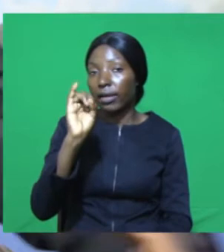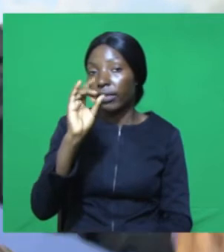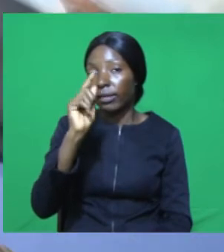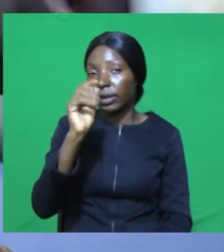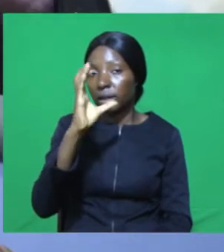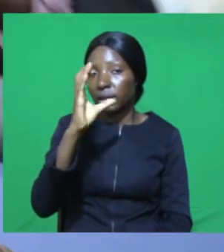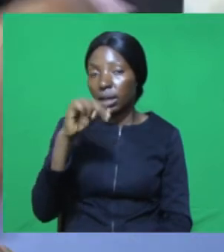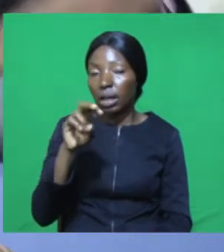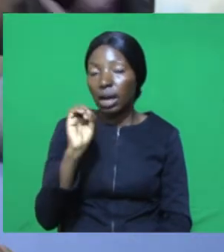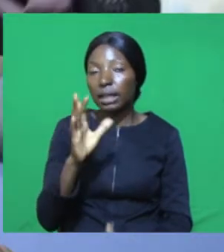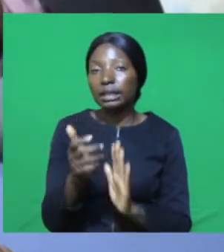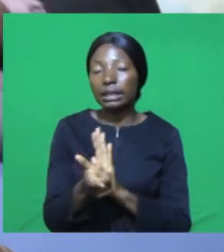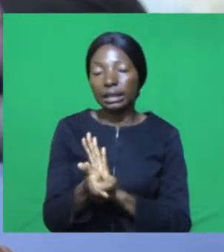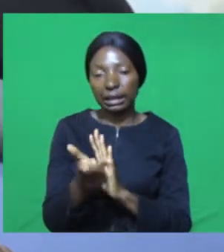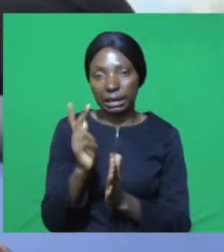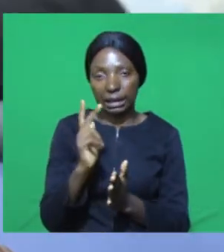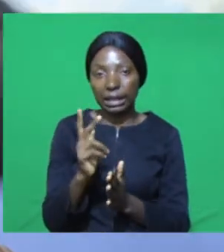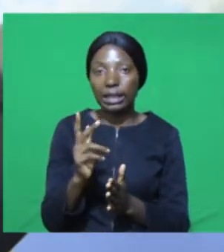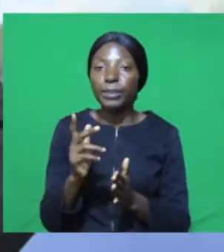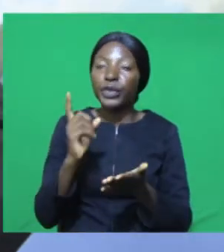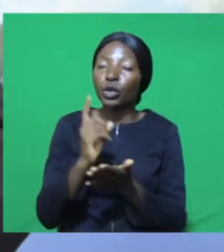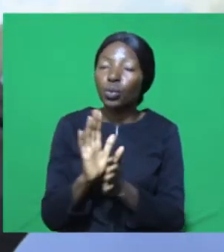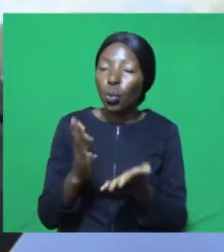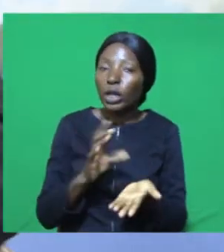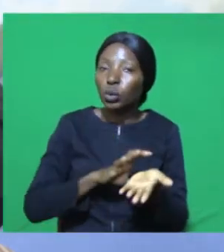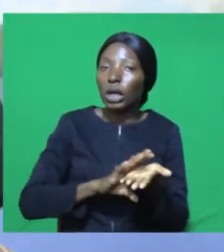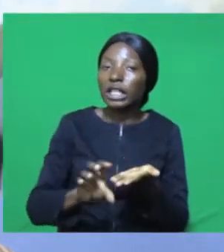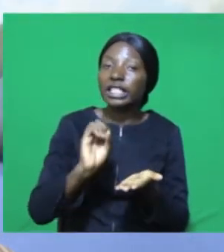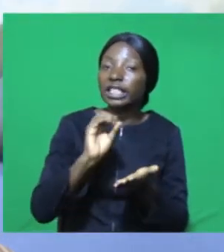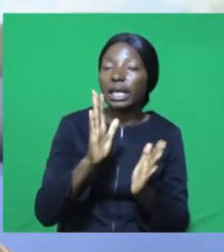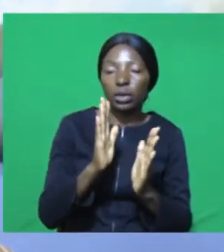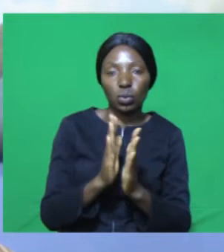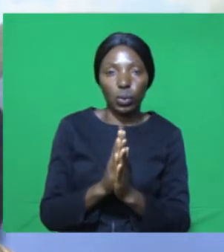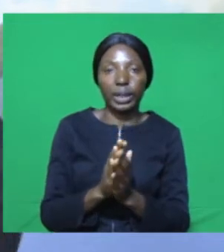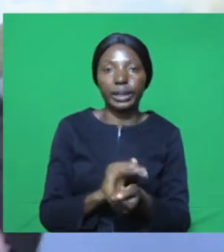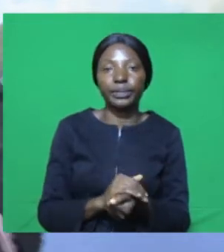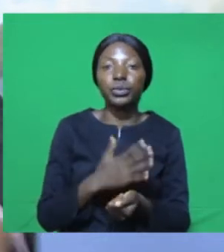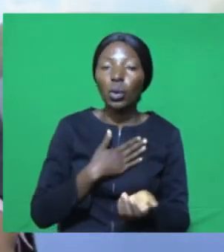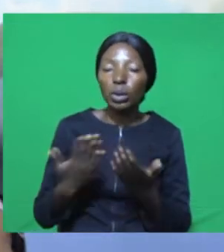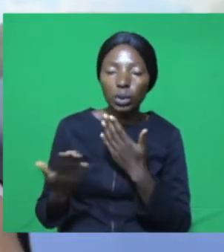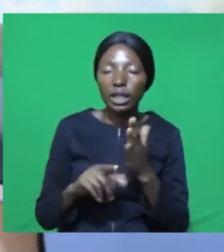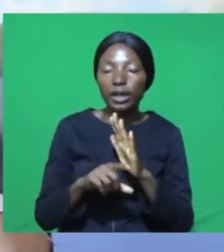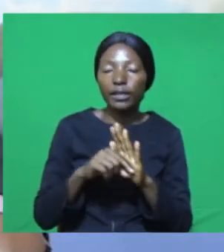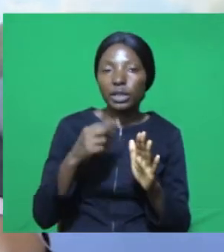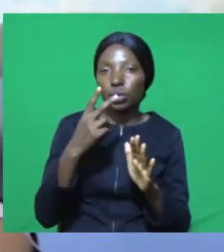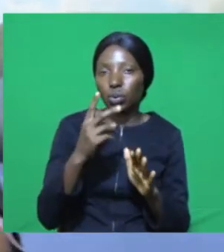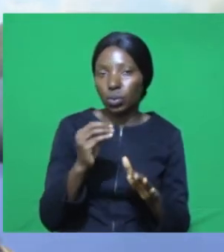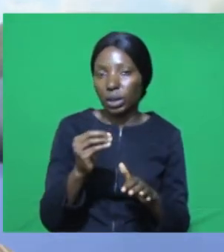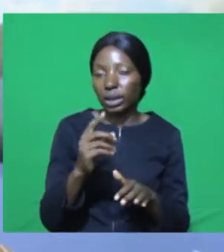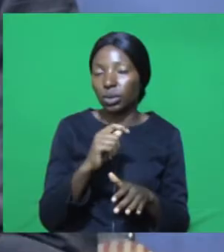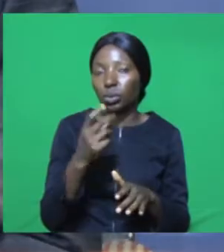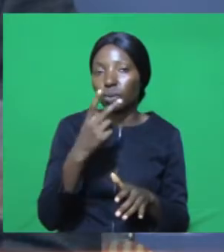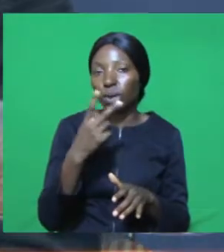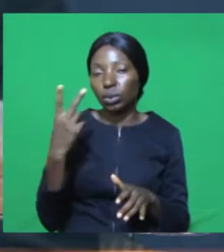pache na shahitika pazuari yari kuchini sikuwa kwe sanctuari. Yes. Veringa yupa fesi ya 20 kwenda pa 22 ya